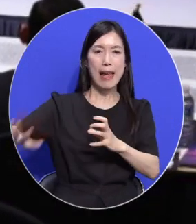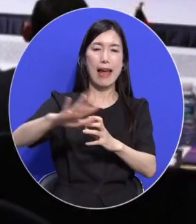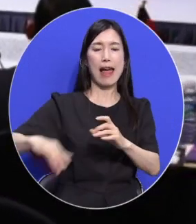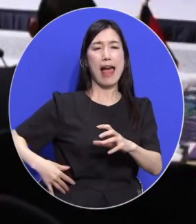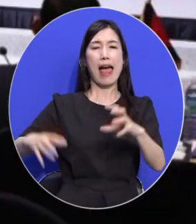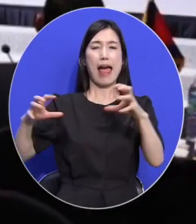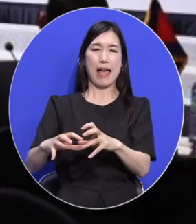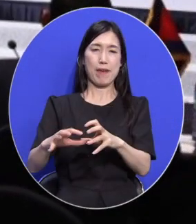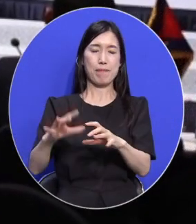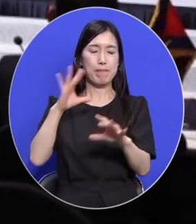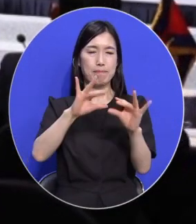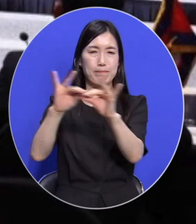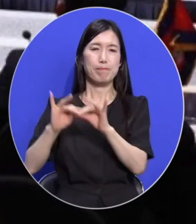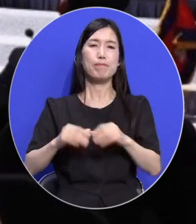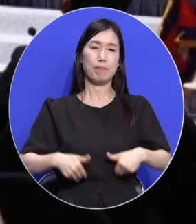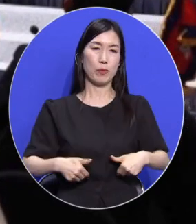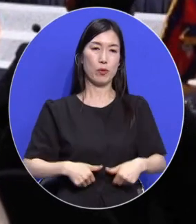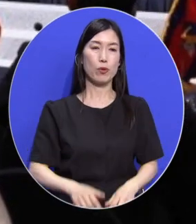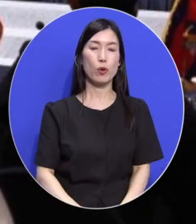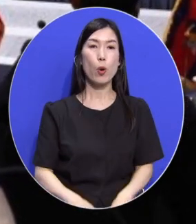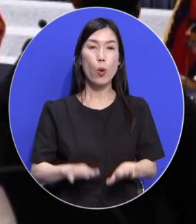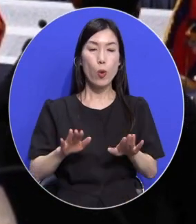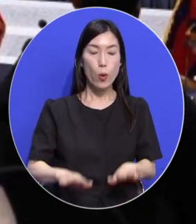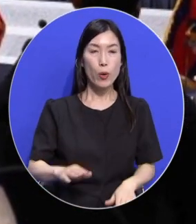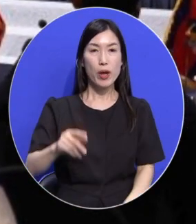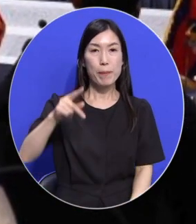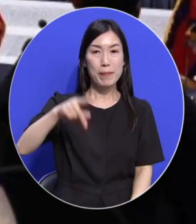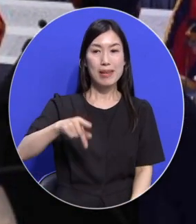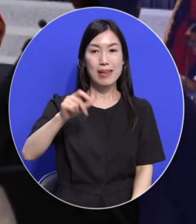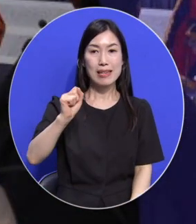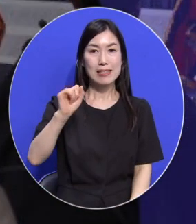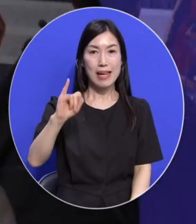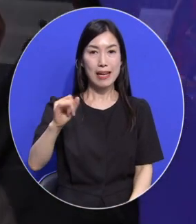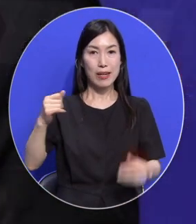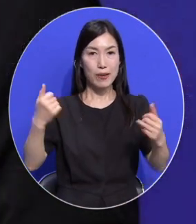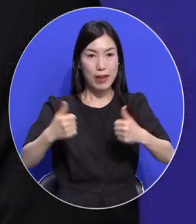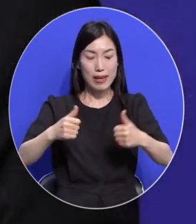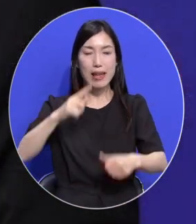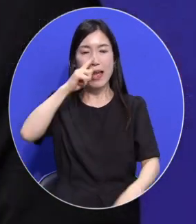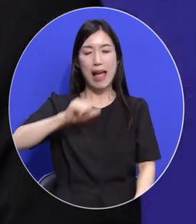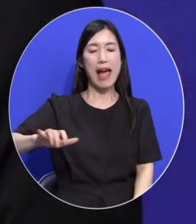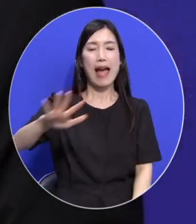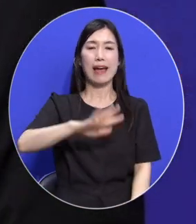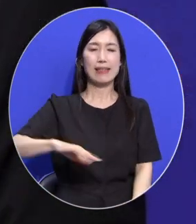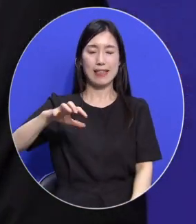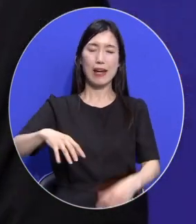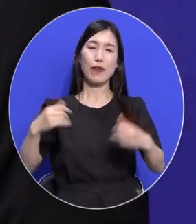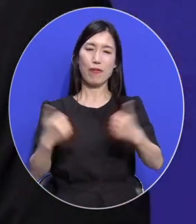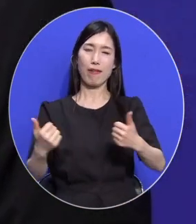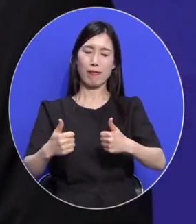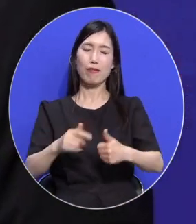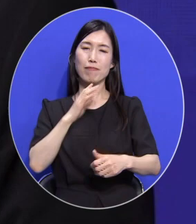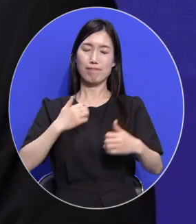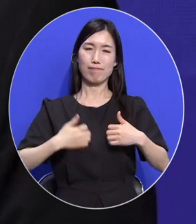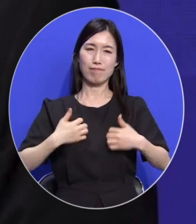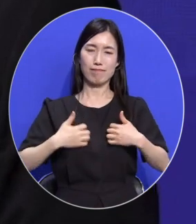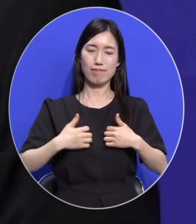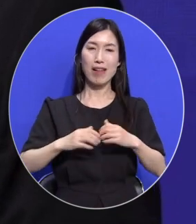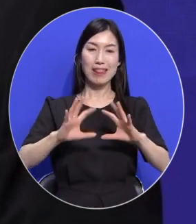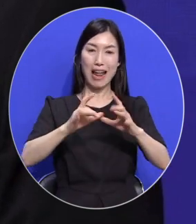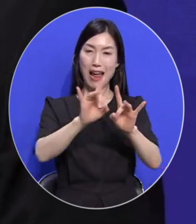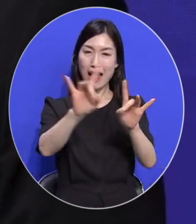20주년을 맞은 psi 회의가 아시아에서 개최된 건 이번이 처음으로 미국과 일본 호주 등 70여 개국